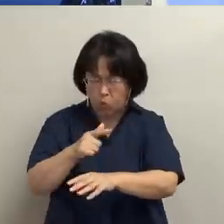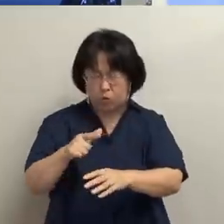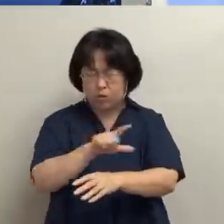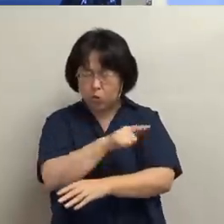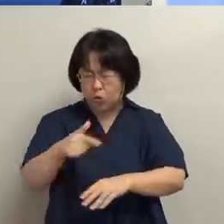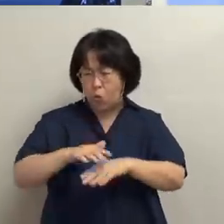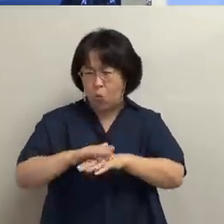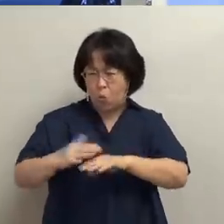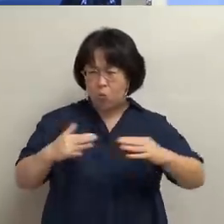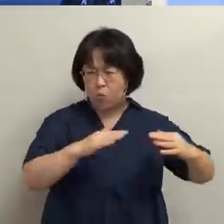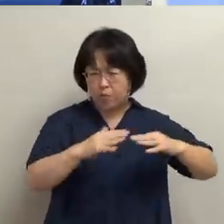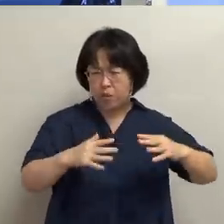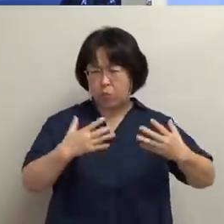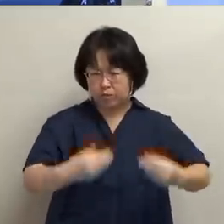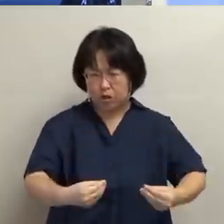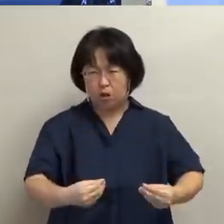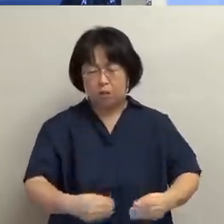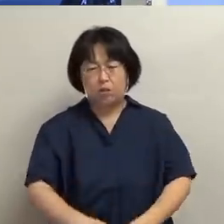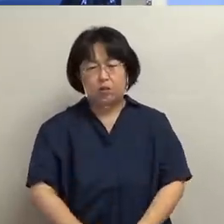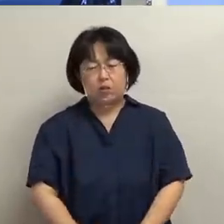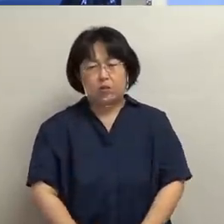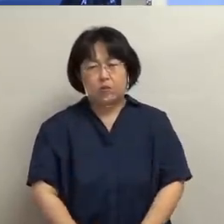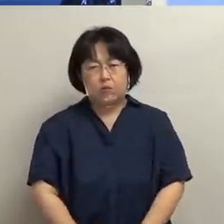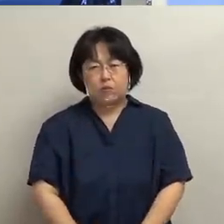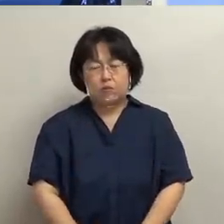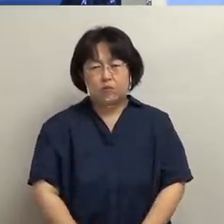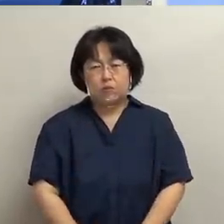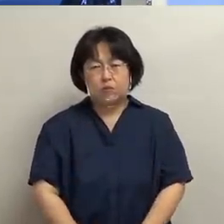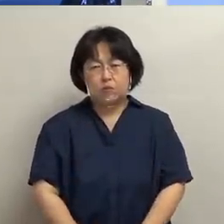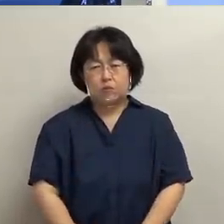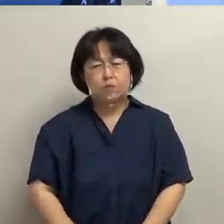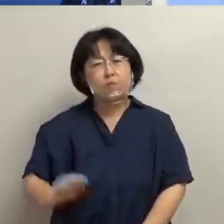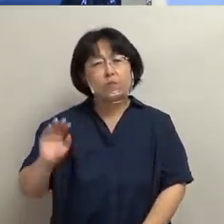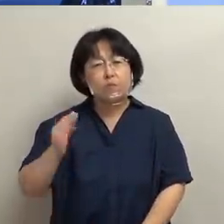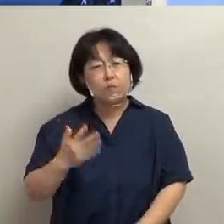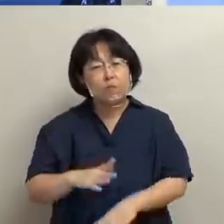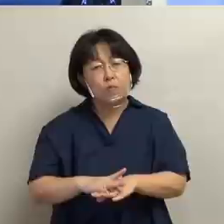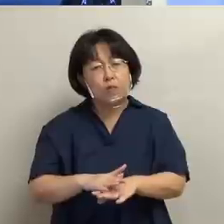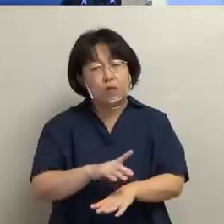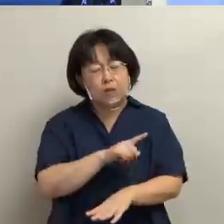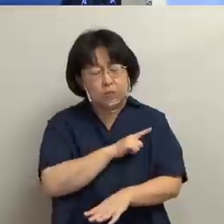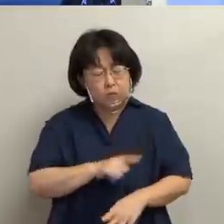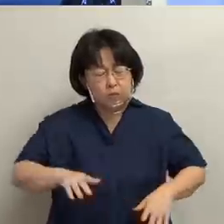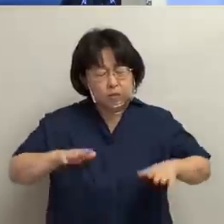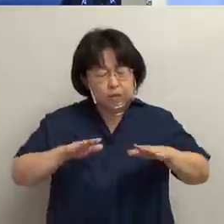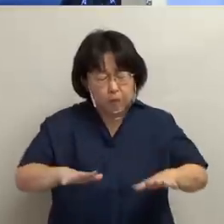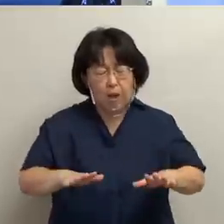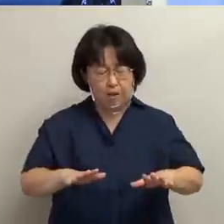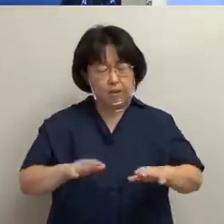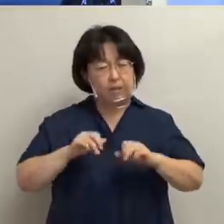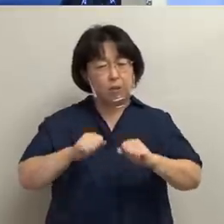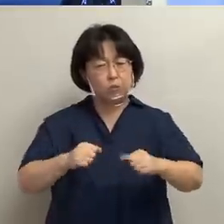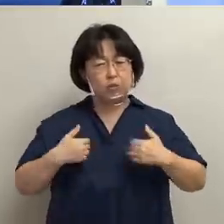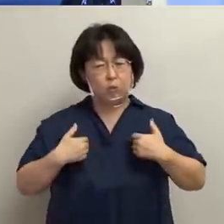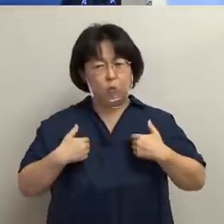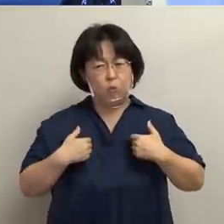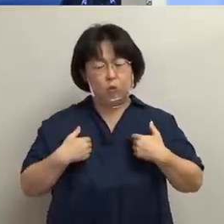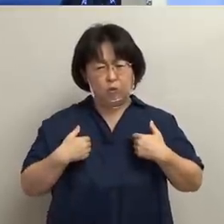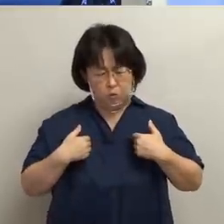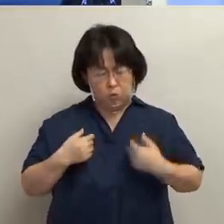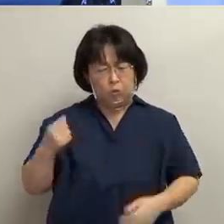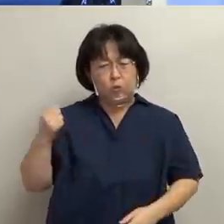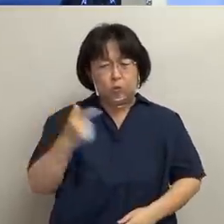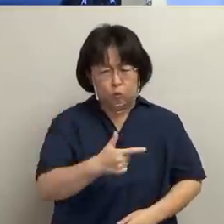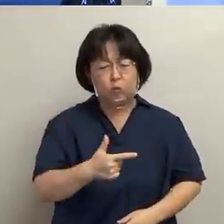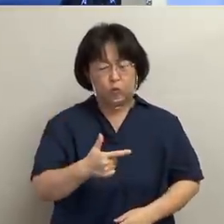ですでもですねまずこれ無理にやらないと意味がないとこれはすぐにできるような